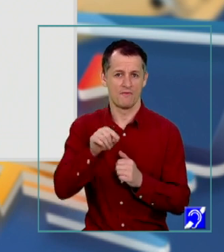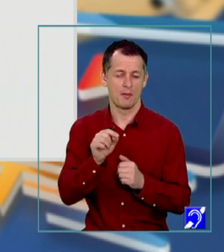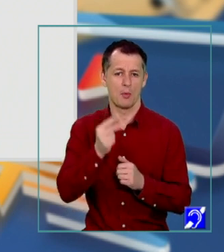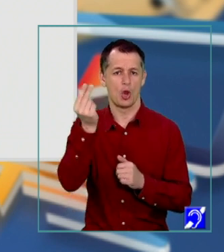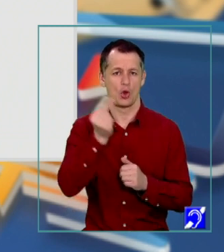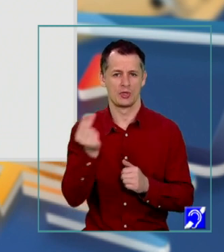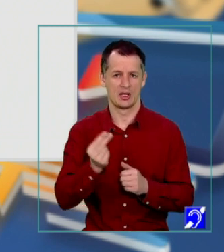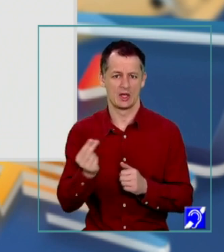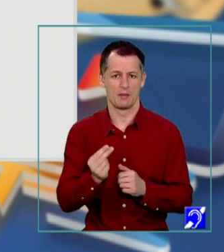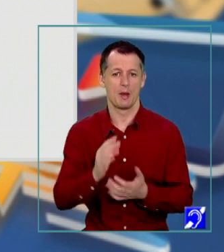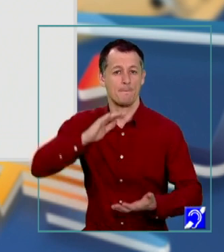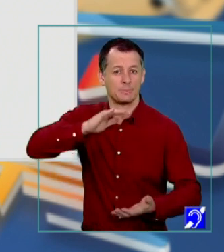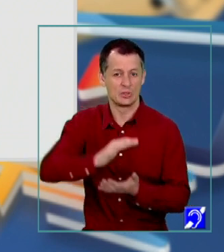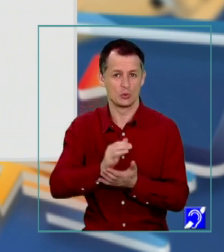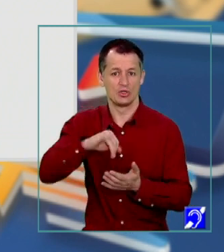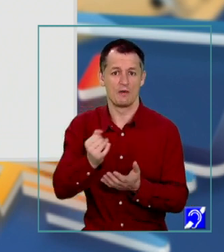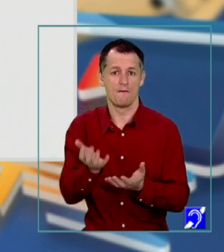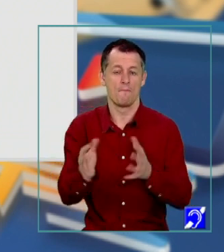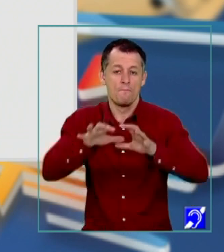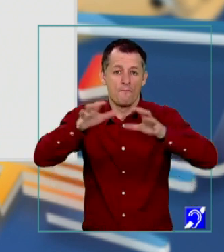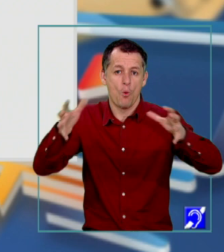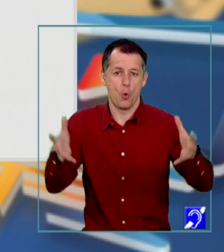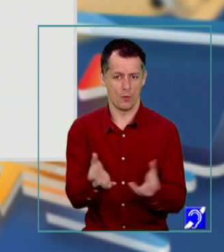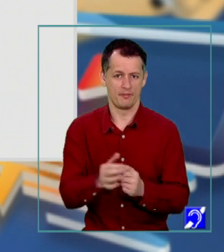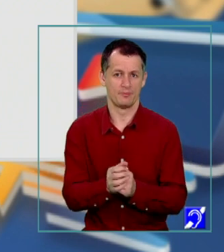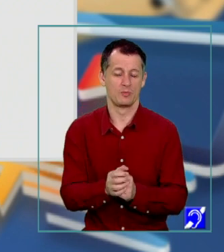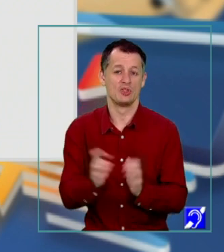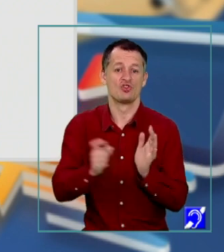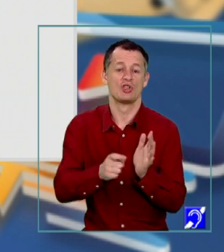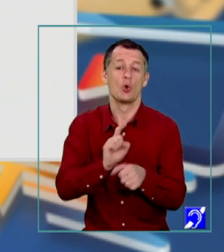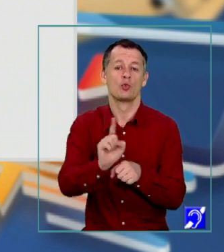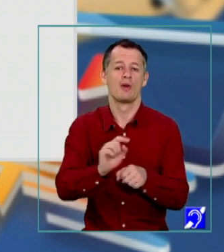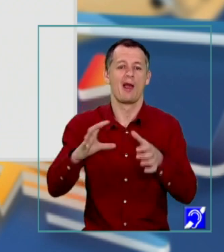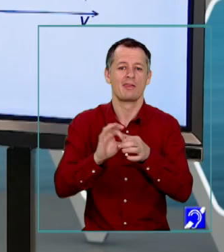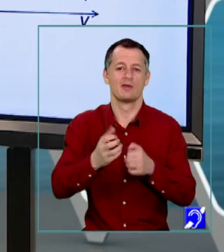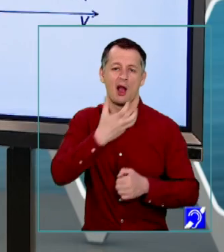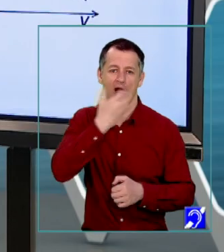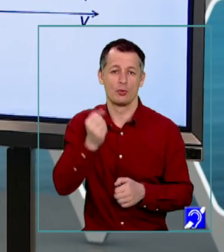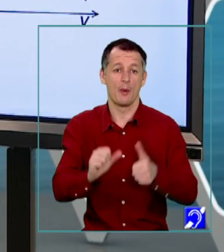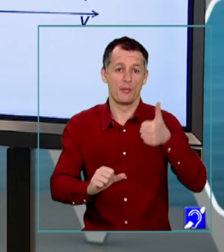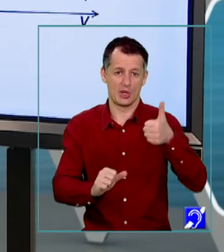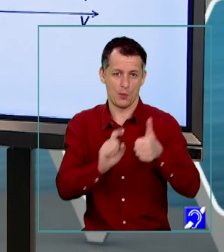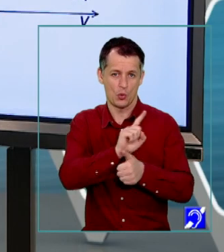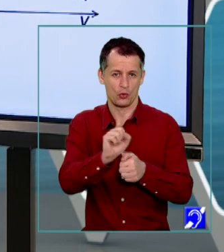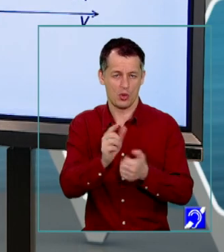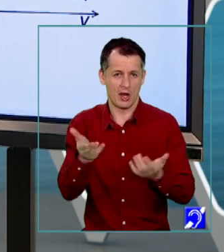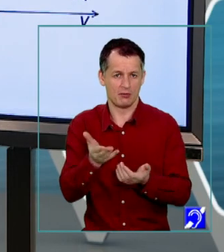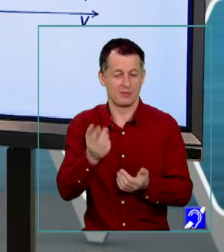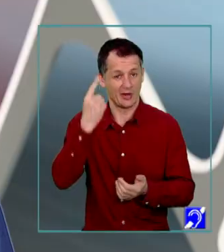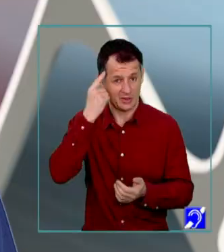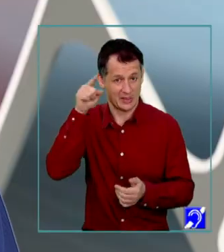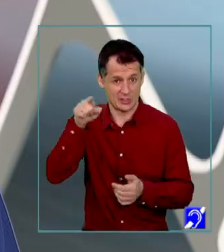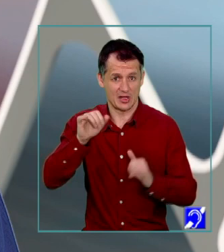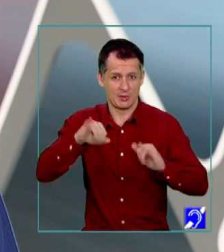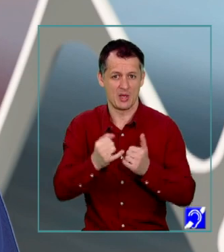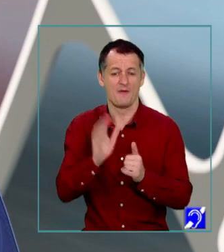diagramă presiune-volum, ni se cer lucruri legate de căldură. Primul lucru la care trebuie să vă gândiți în astfel de situații că avem